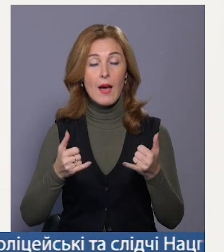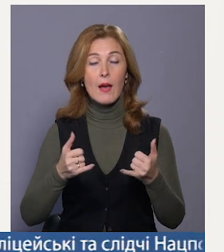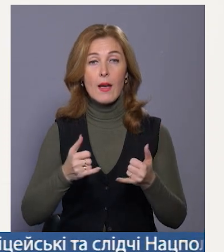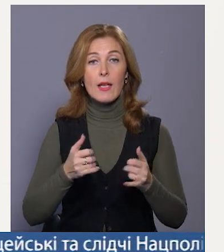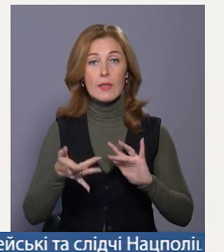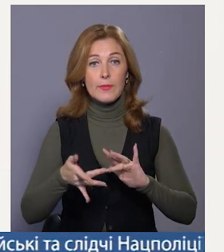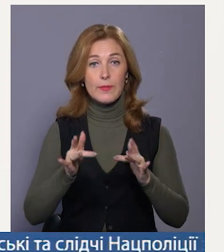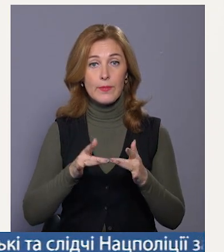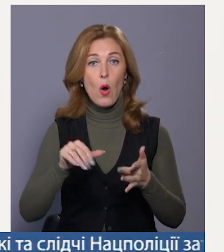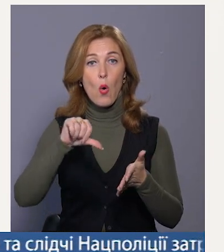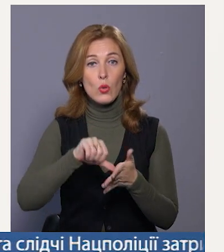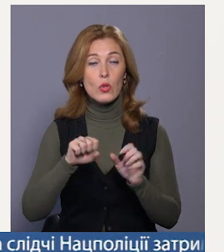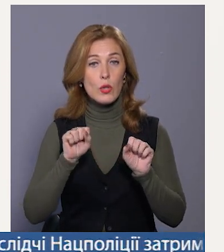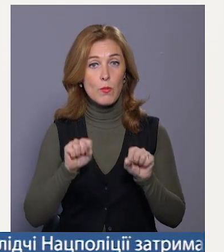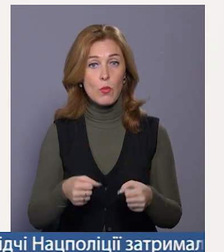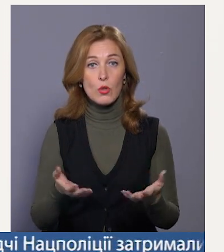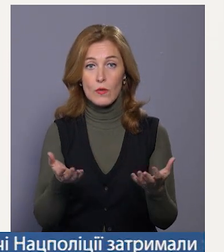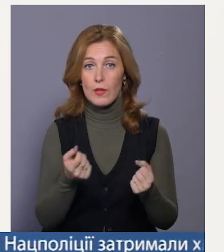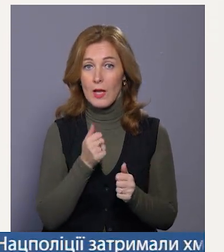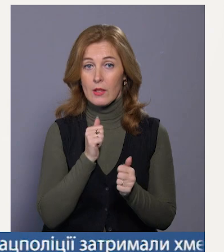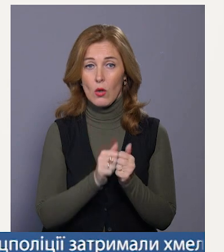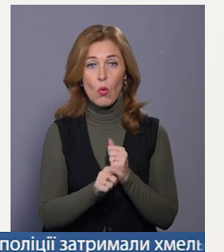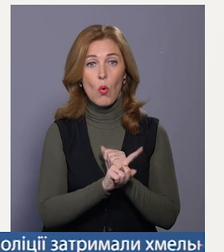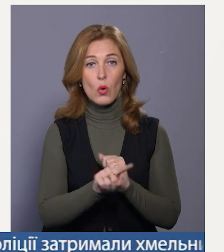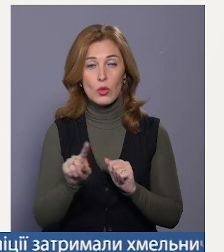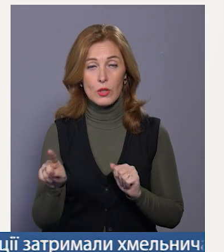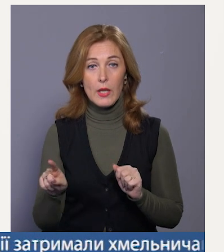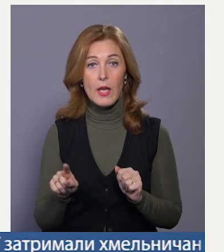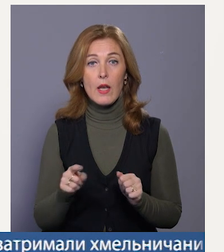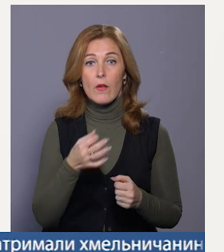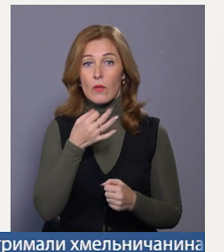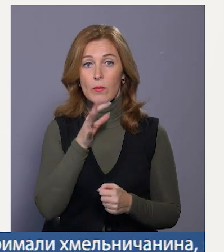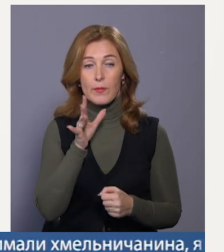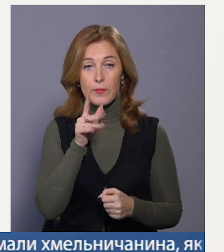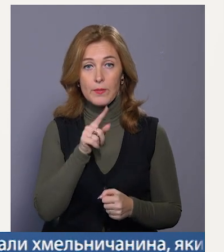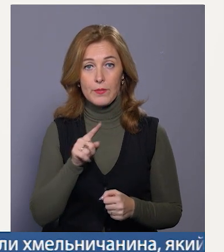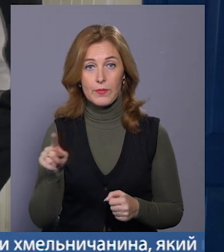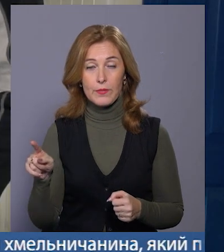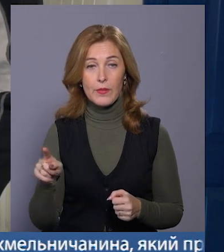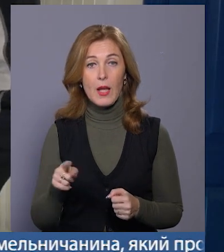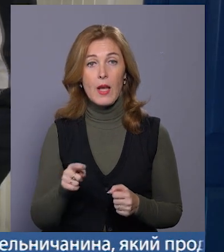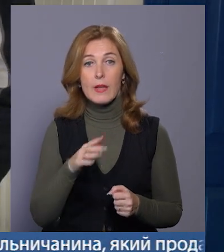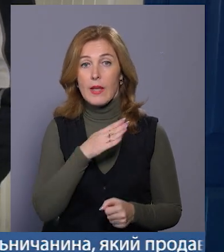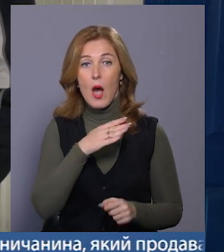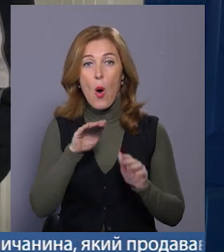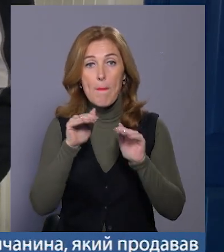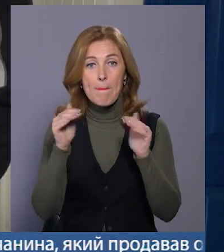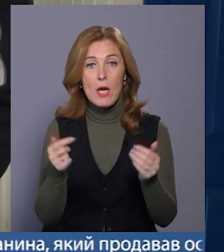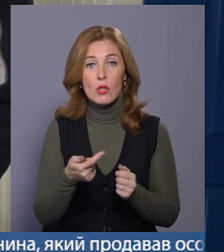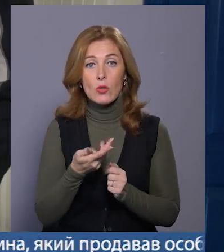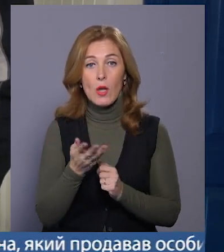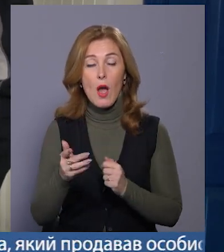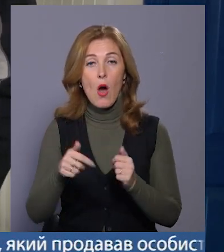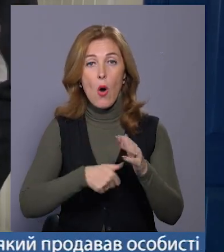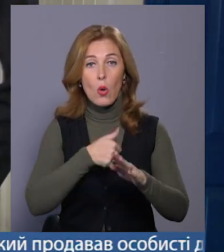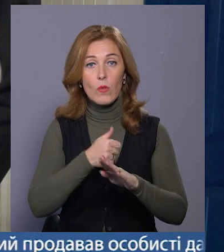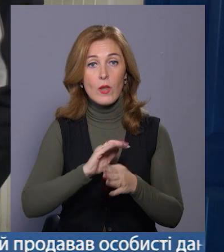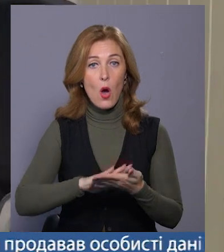ньому взяти може будь-хто охочий, вантажити світлини можна будь-коли зроблені та необмежену кількість. Головна умова, щоб фотографії